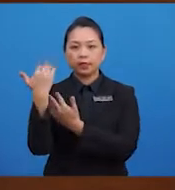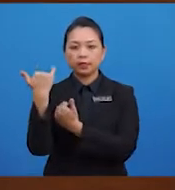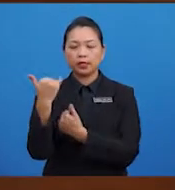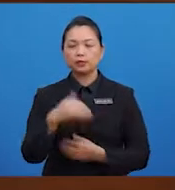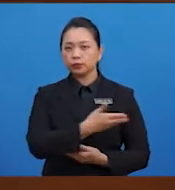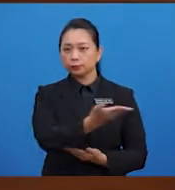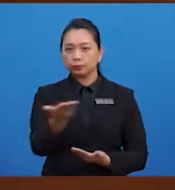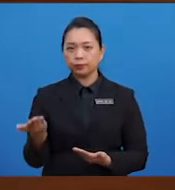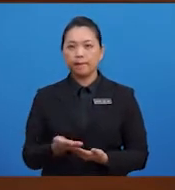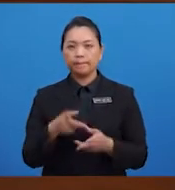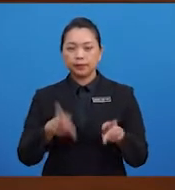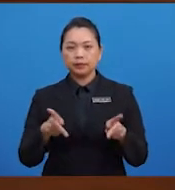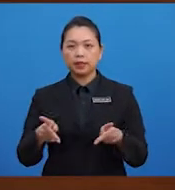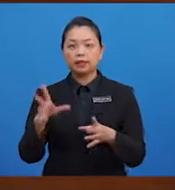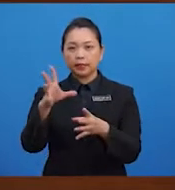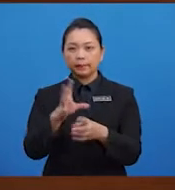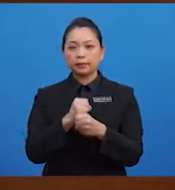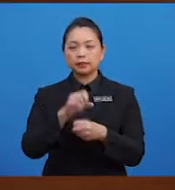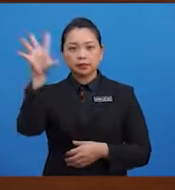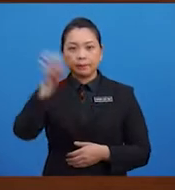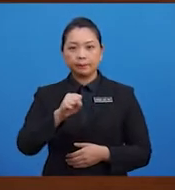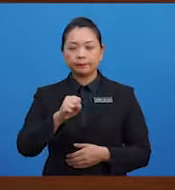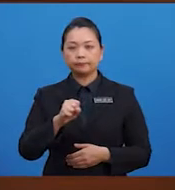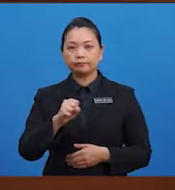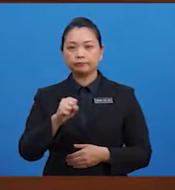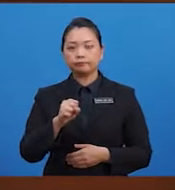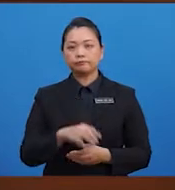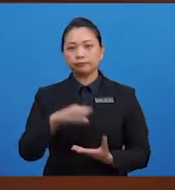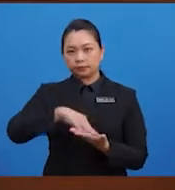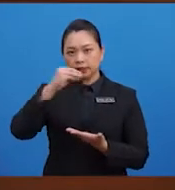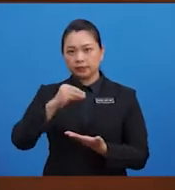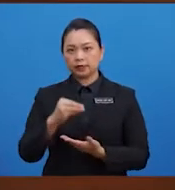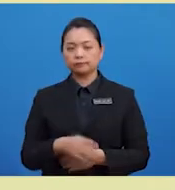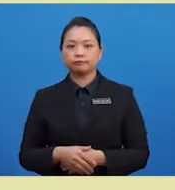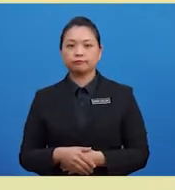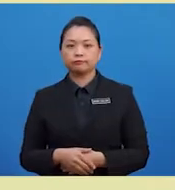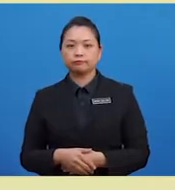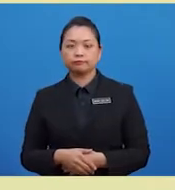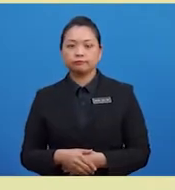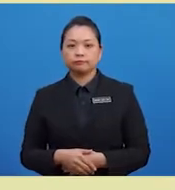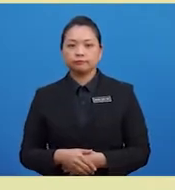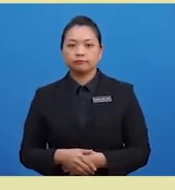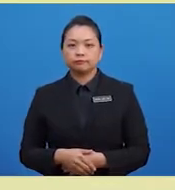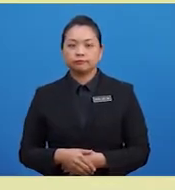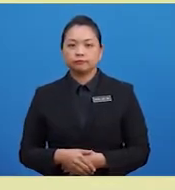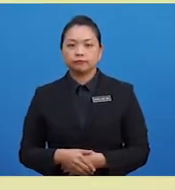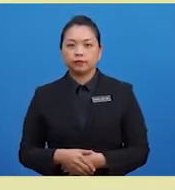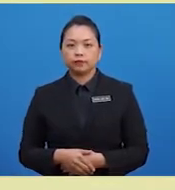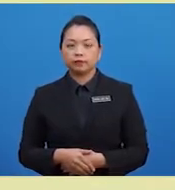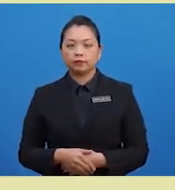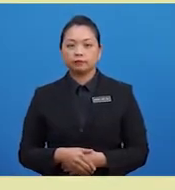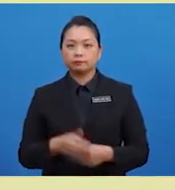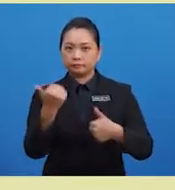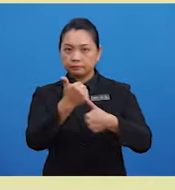Diharapkan para pelajar dapat mencapai hasil pembelajaran dalam topik ini, iaitu pelajar